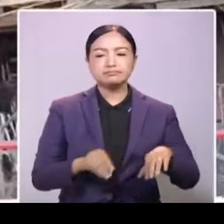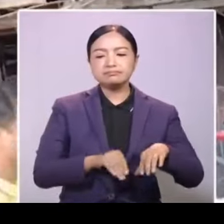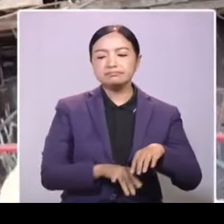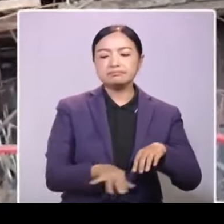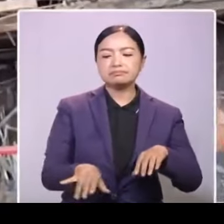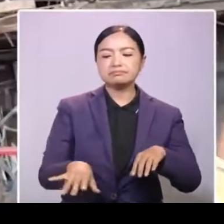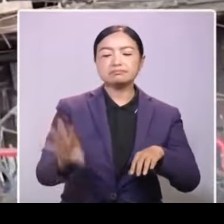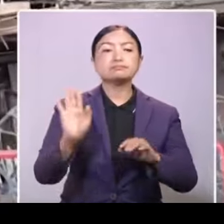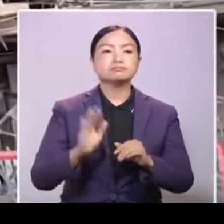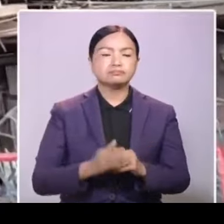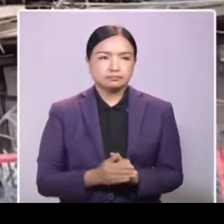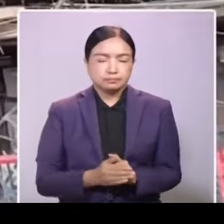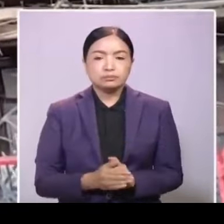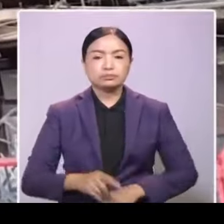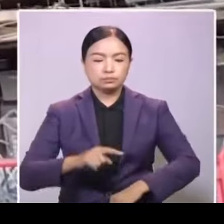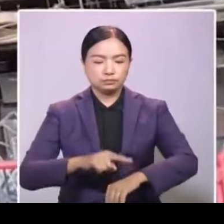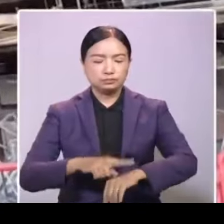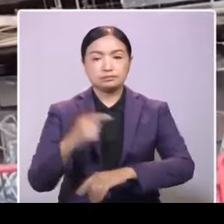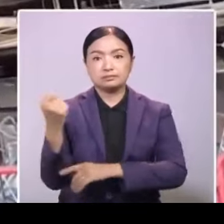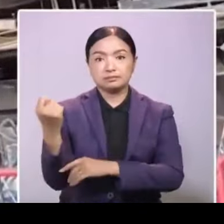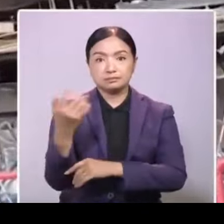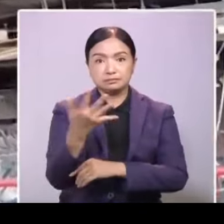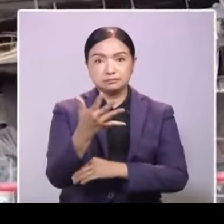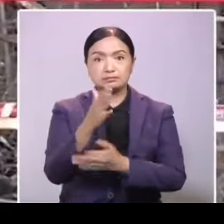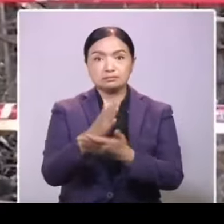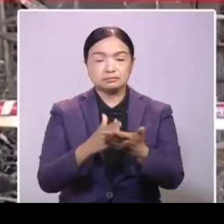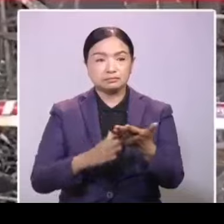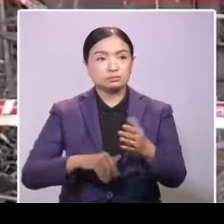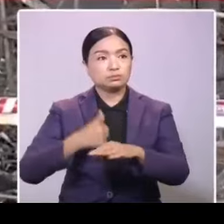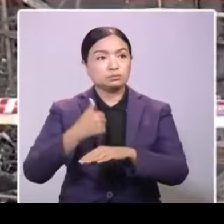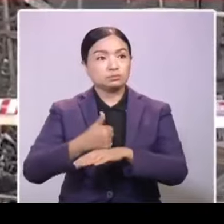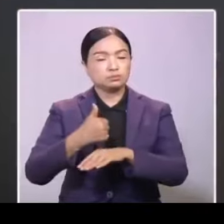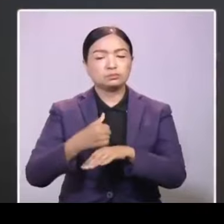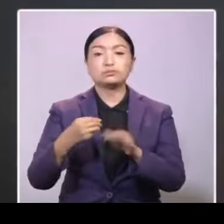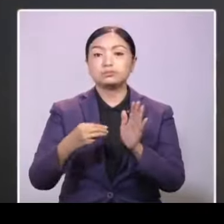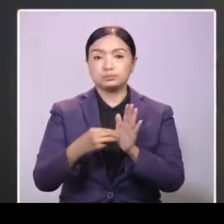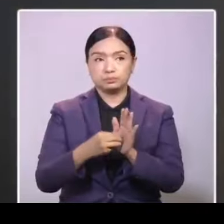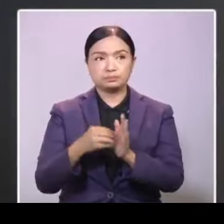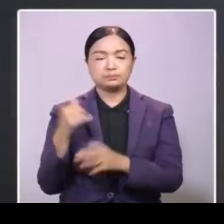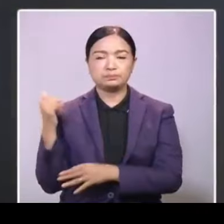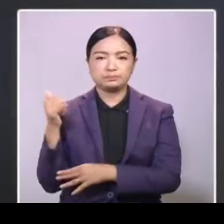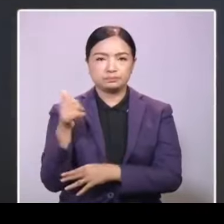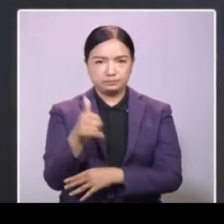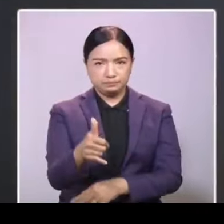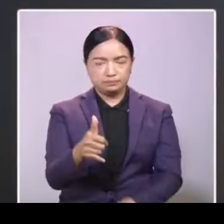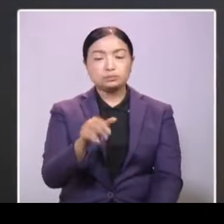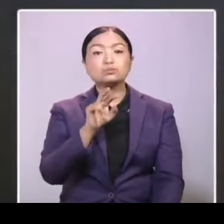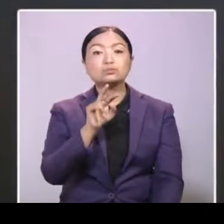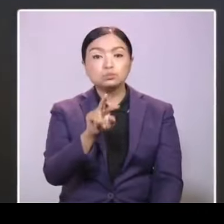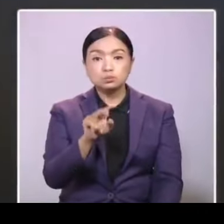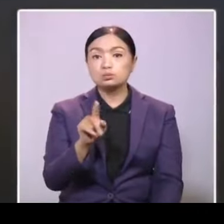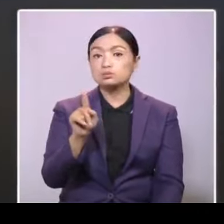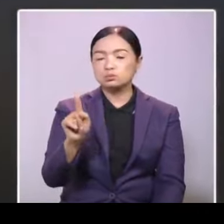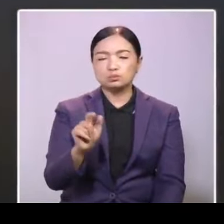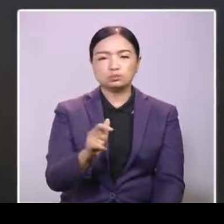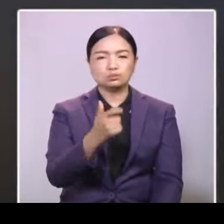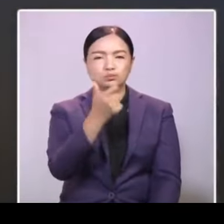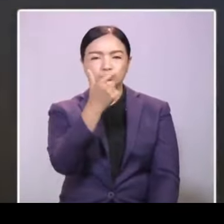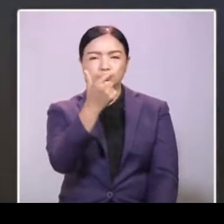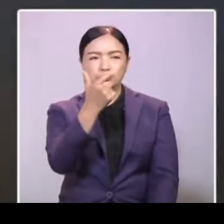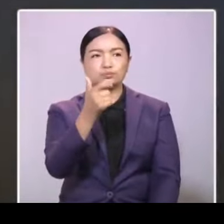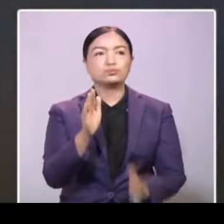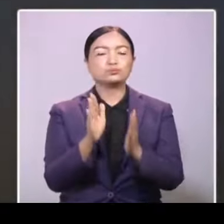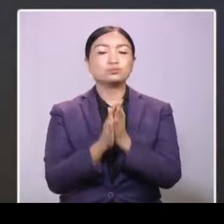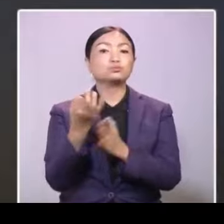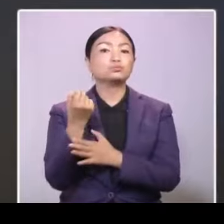ยขณะที่ช่วงประมาณตีห้าครึ่งค่ะผู้ว่าชัชชาติสิทธิพันธ์ได้มาดูที่เกิดเหตุแล้วก็นี่ค่ะไลฟ์สดใน Facebook